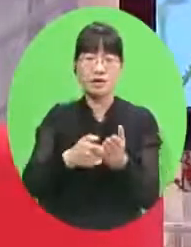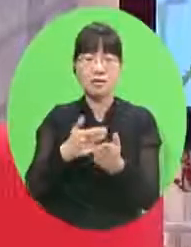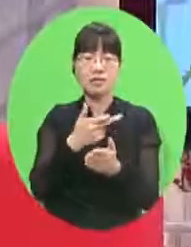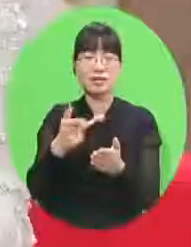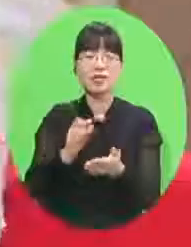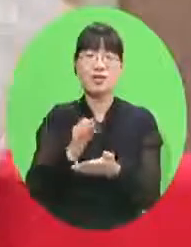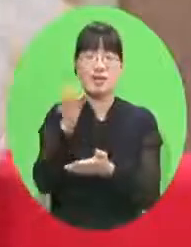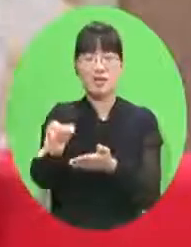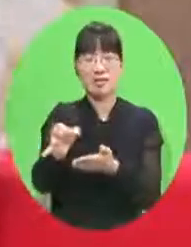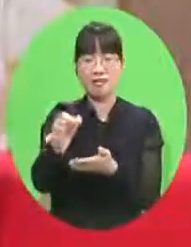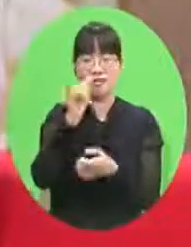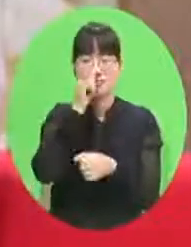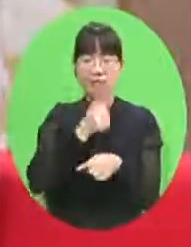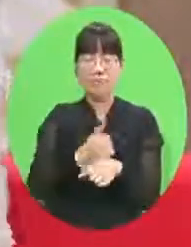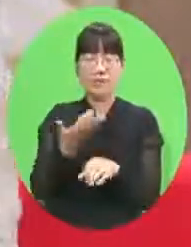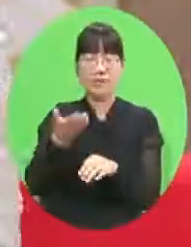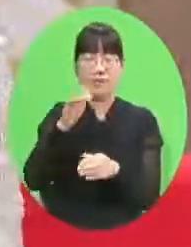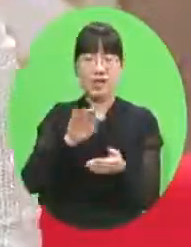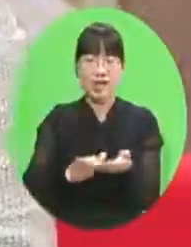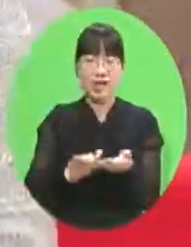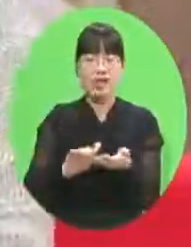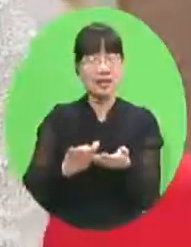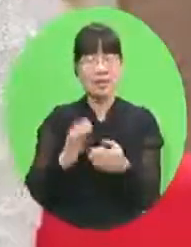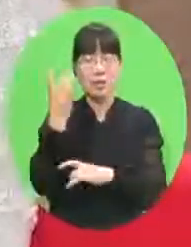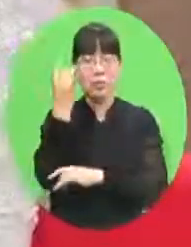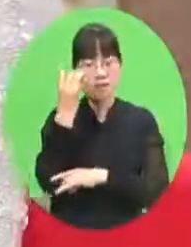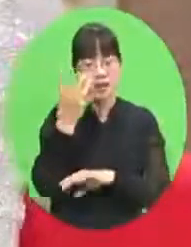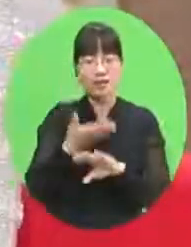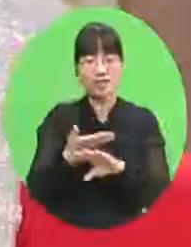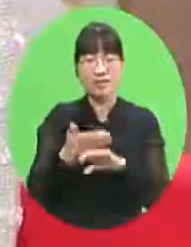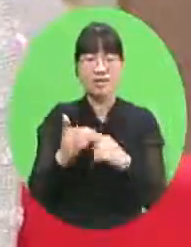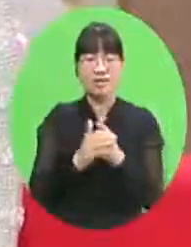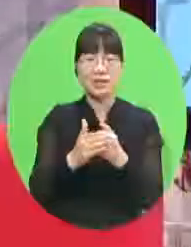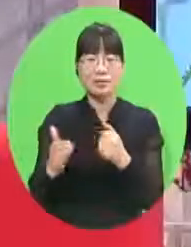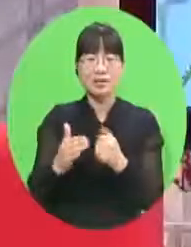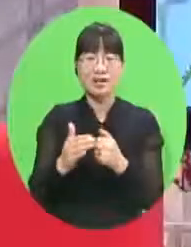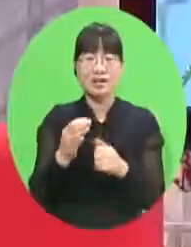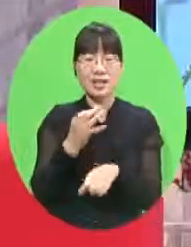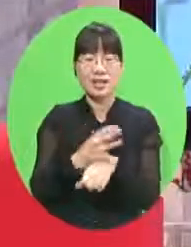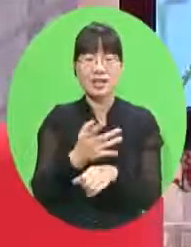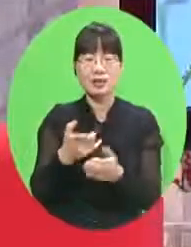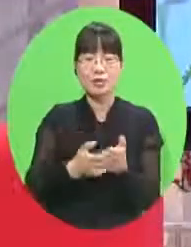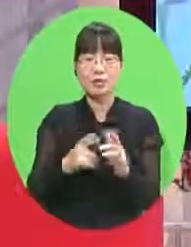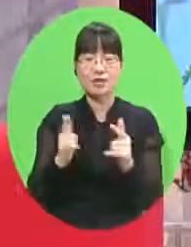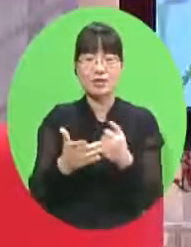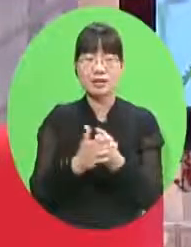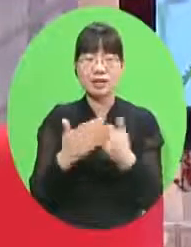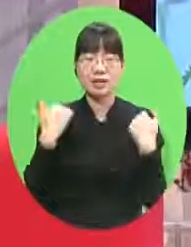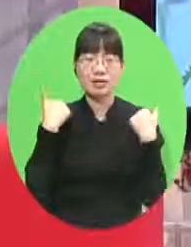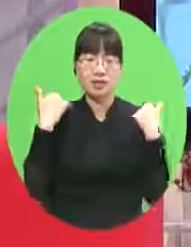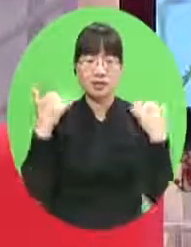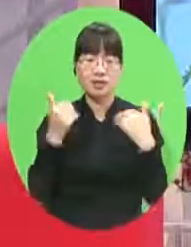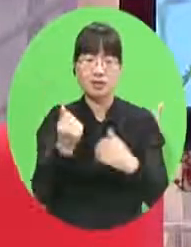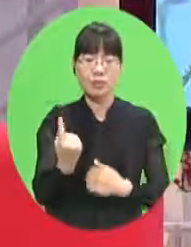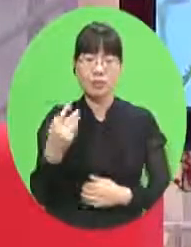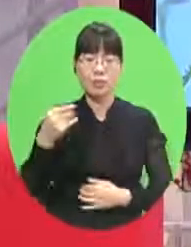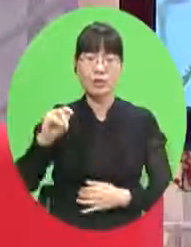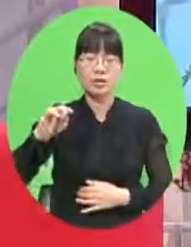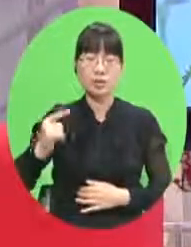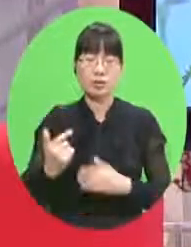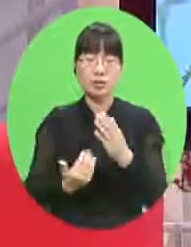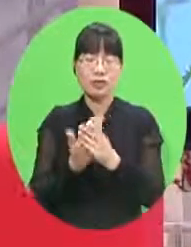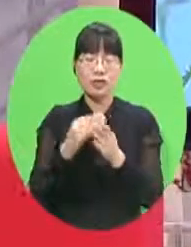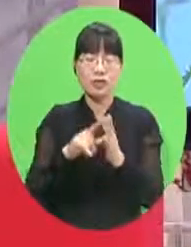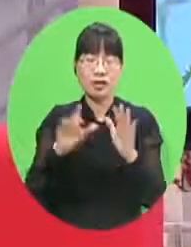나오죠. 위아래 자체 틀이 깨졌기 때문에요. 단단하게 할수 있는 거 아니기 때문에 그래서 성장호르몬이 나올 때 성장호르몬은